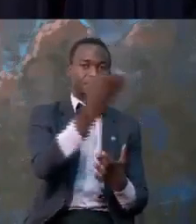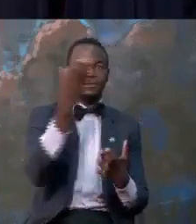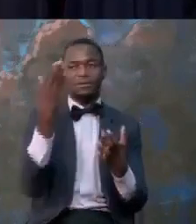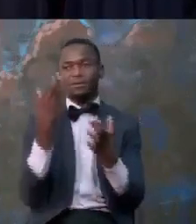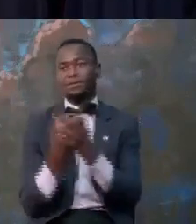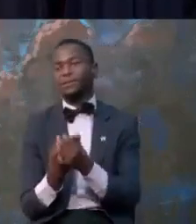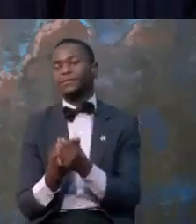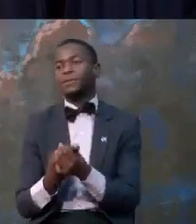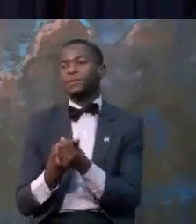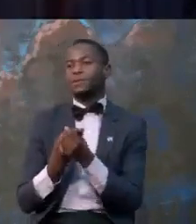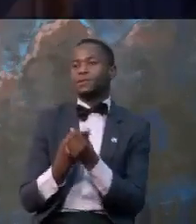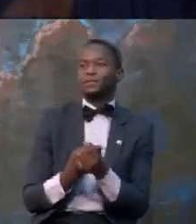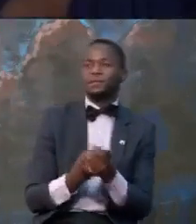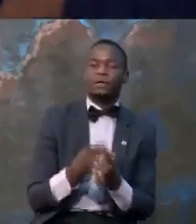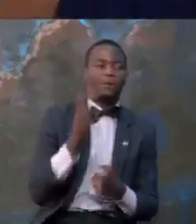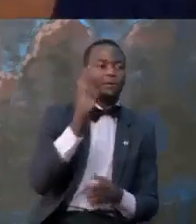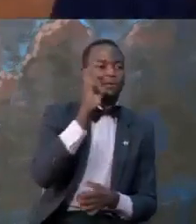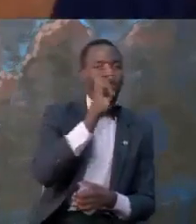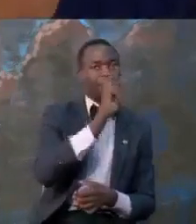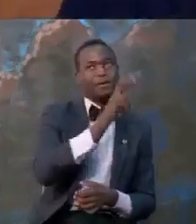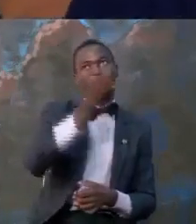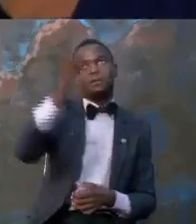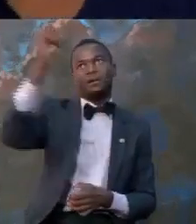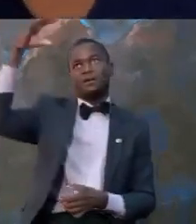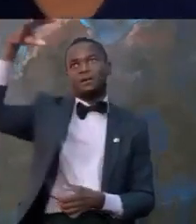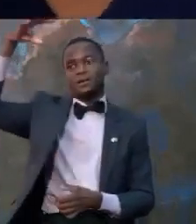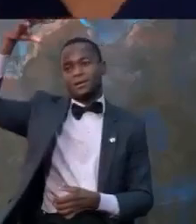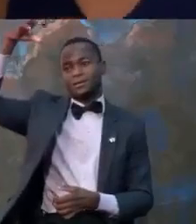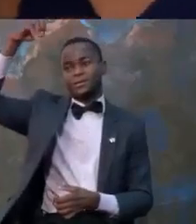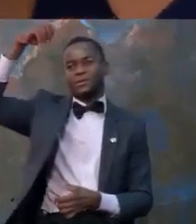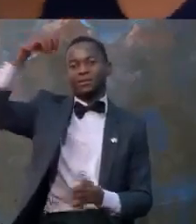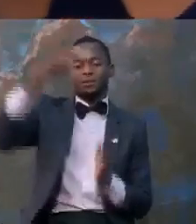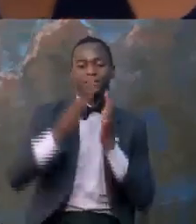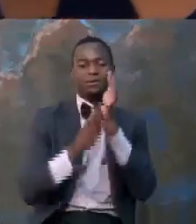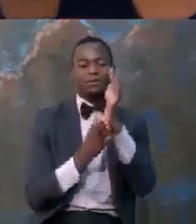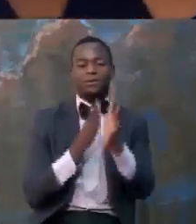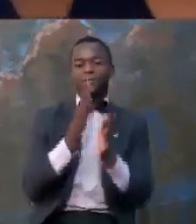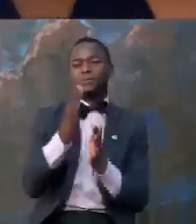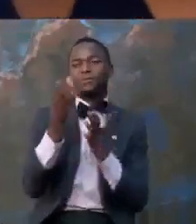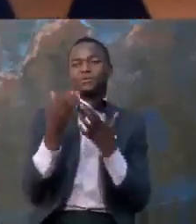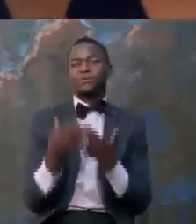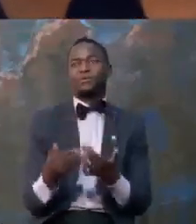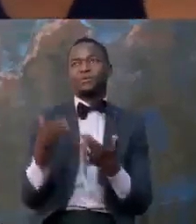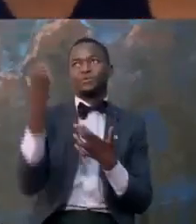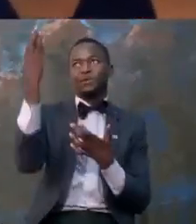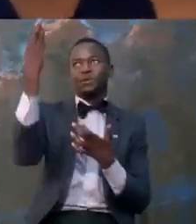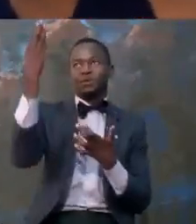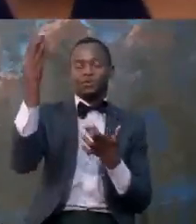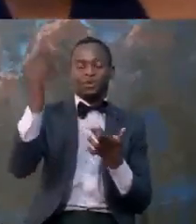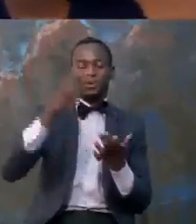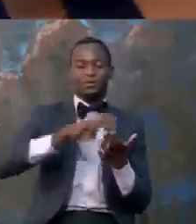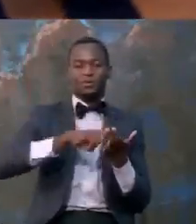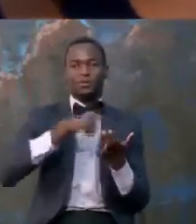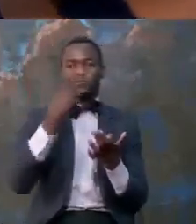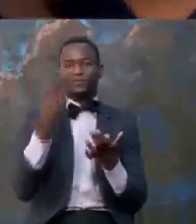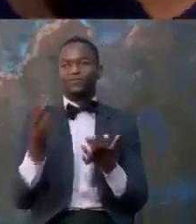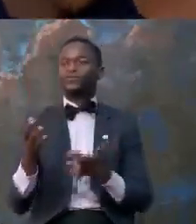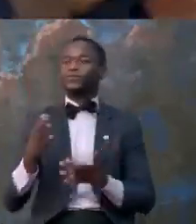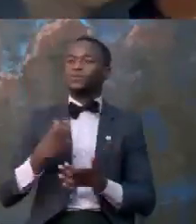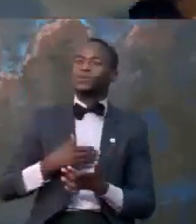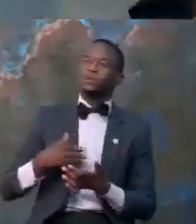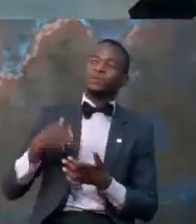nasi. Tazama nyota inaashiria kwamba Mungu ameshuka kwetu.